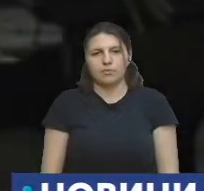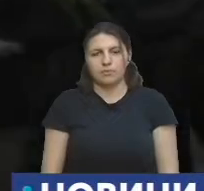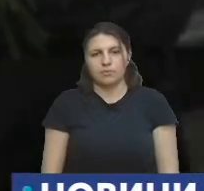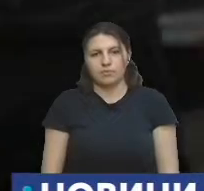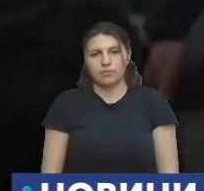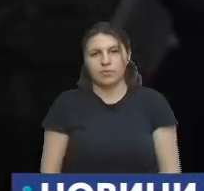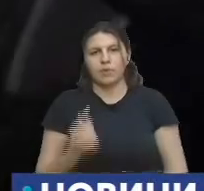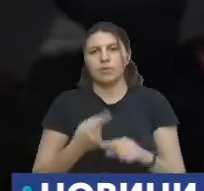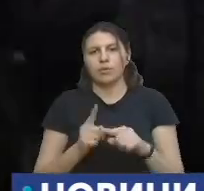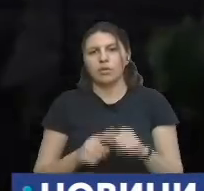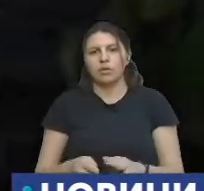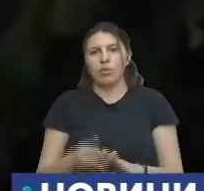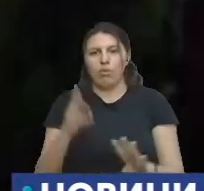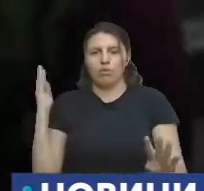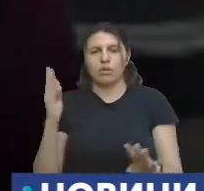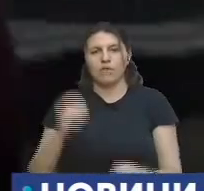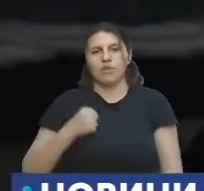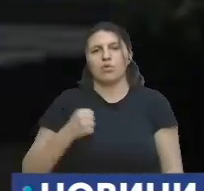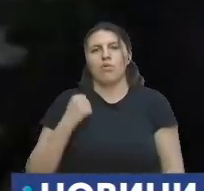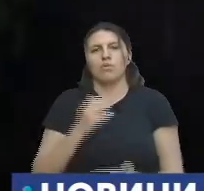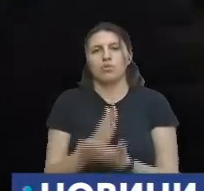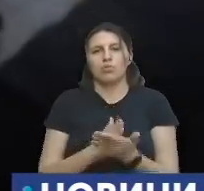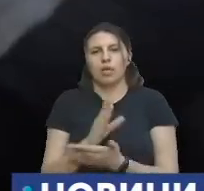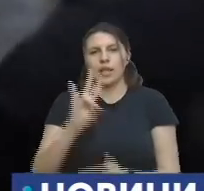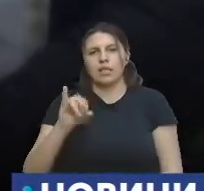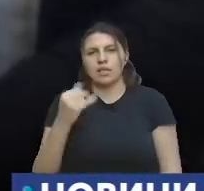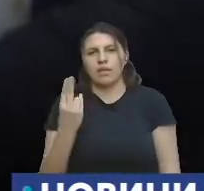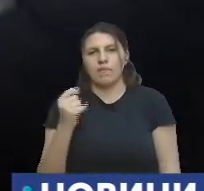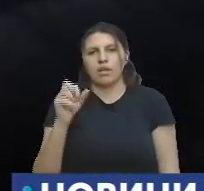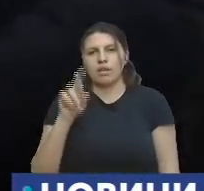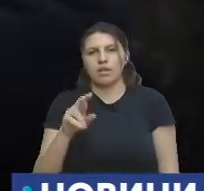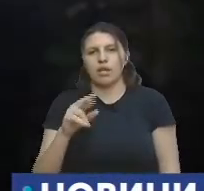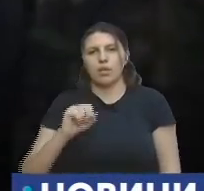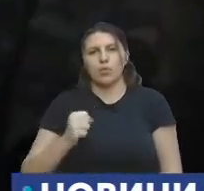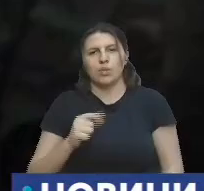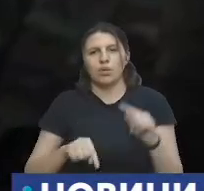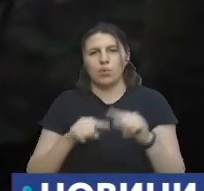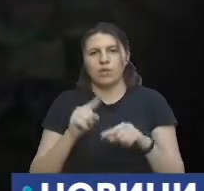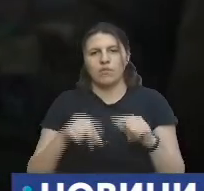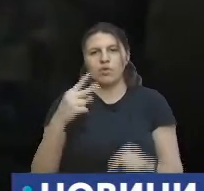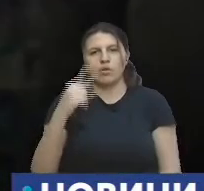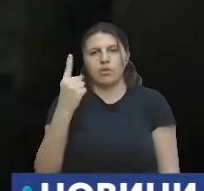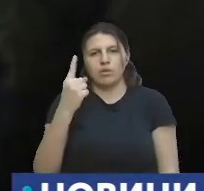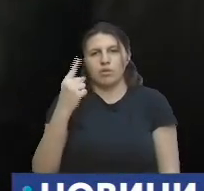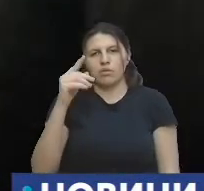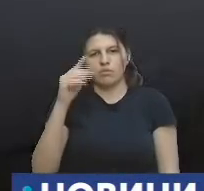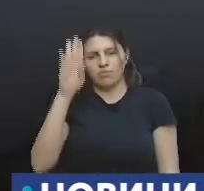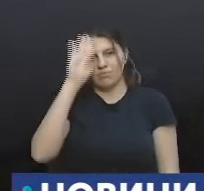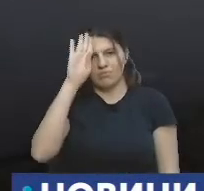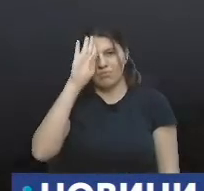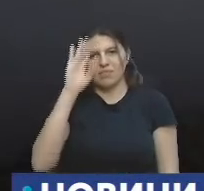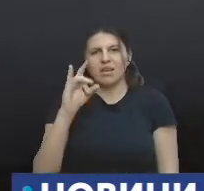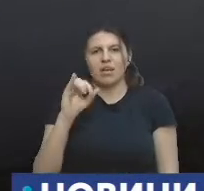У цій колонії військовослужбовці Національної гвардії, друзі та родичі загиблого на Донеччині 21-річного розвідника Сергія